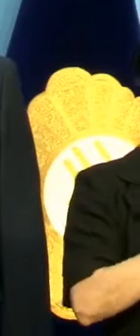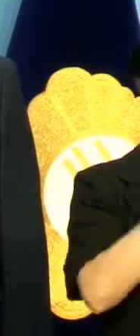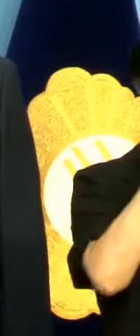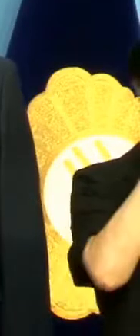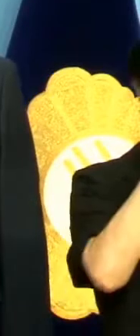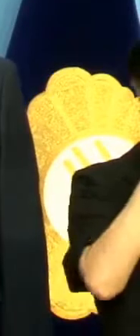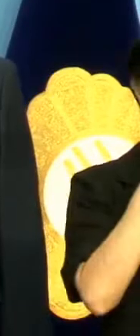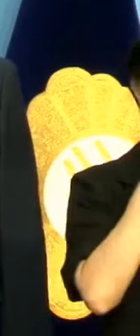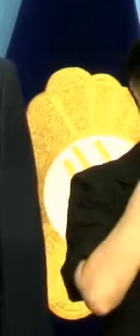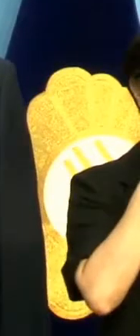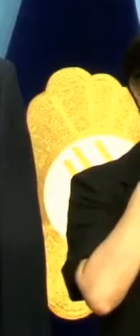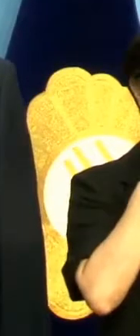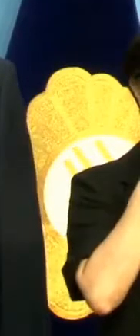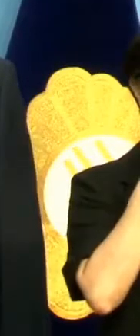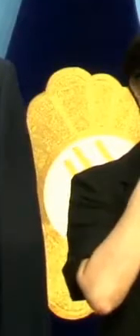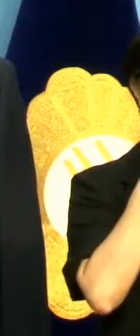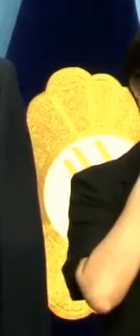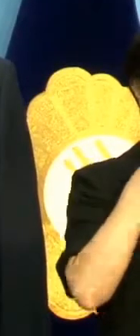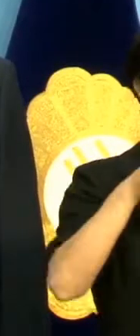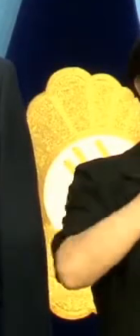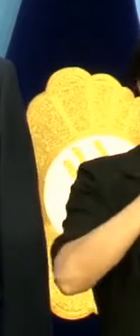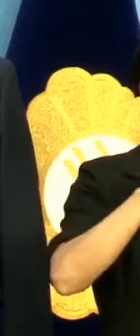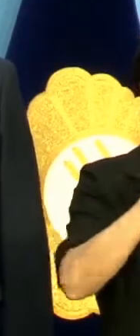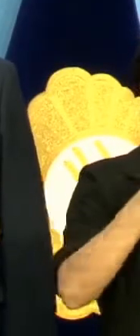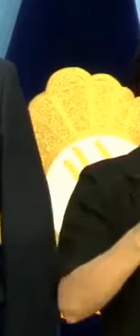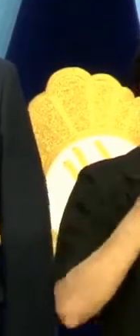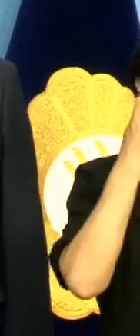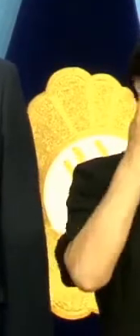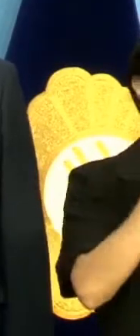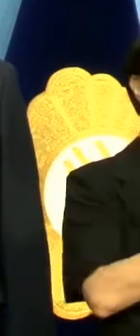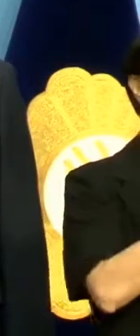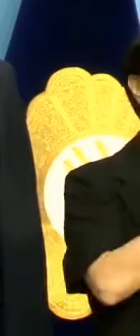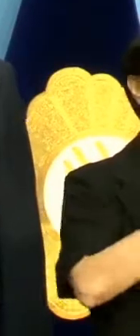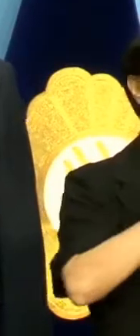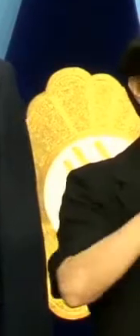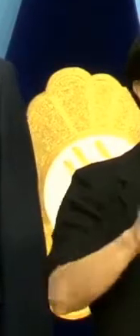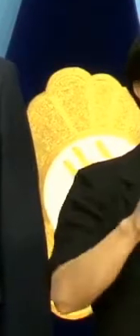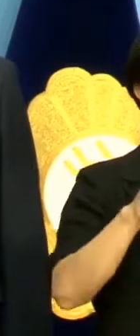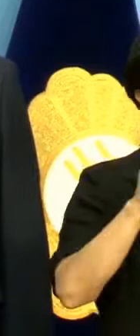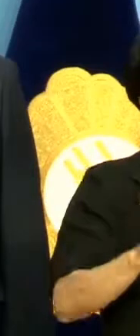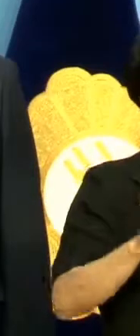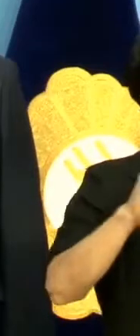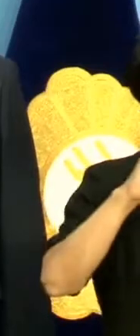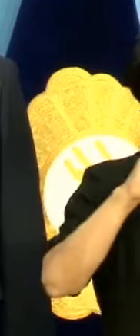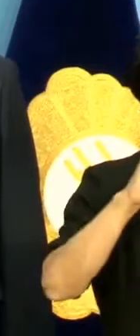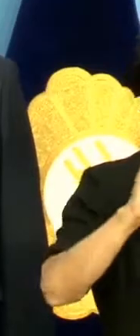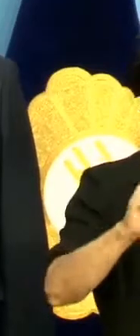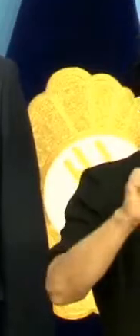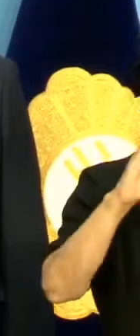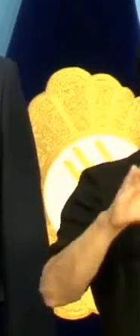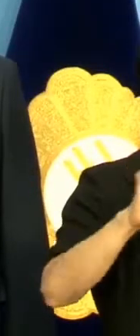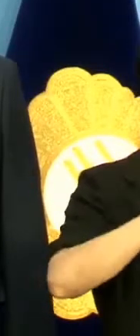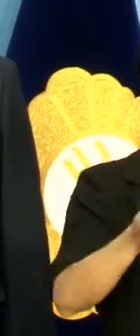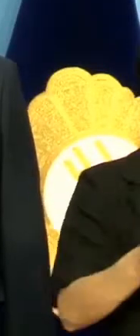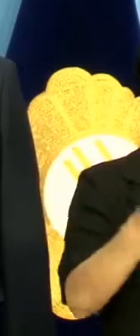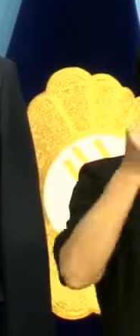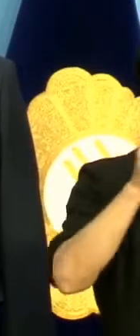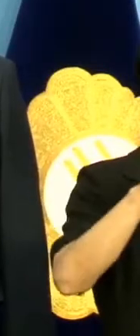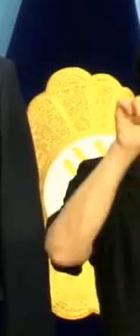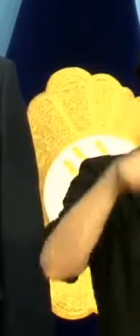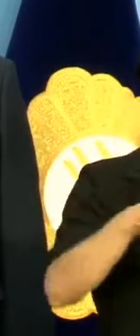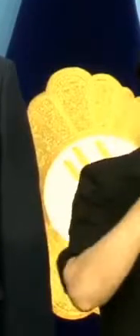않았기 때문에 새만금 관광개발 과 ims c 가 보유한 주식을 딱 차홍 변호사에게